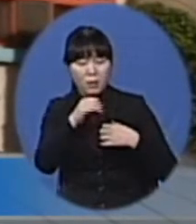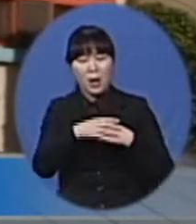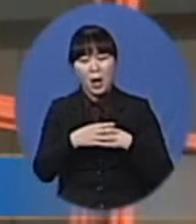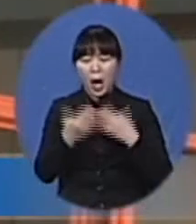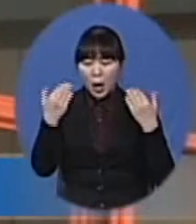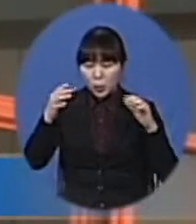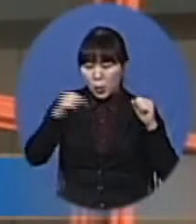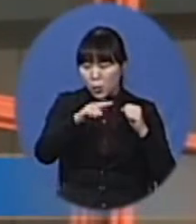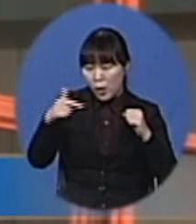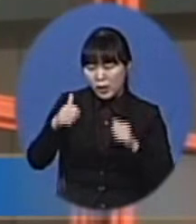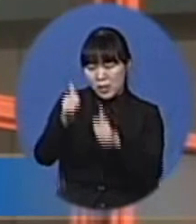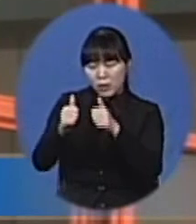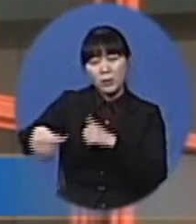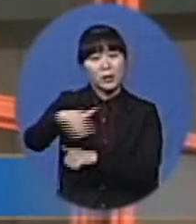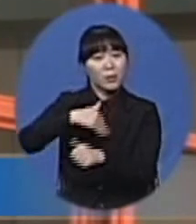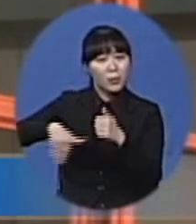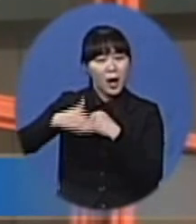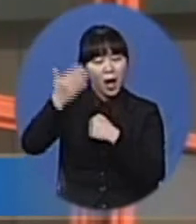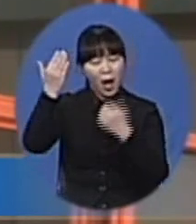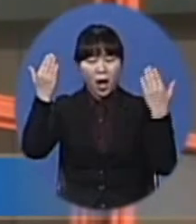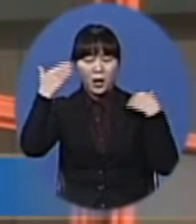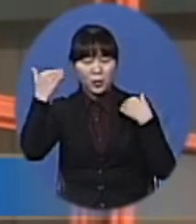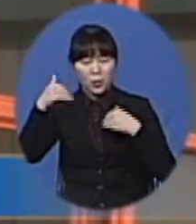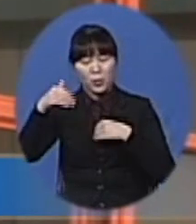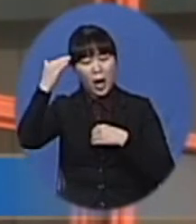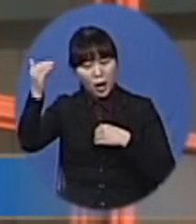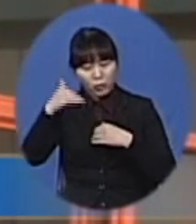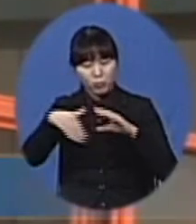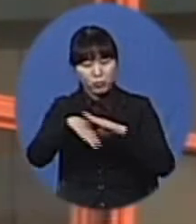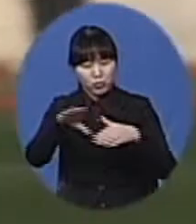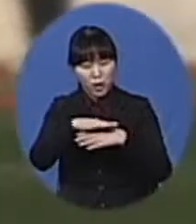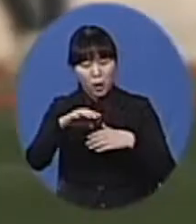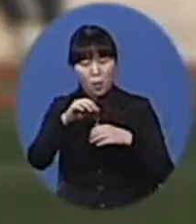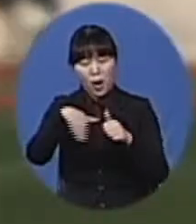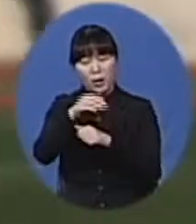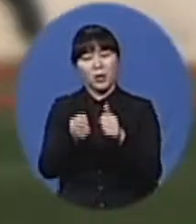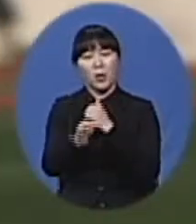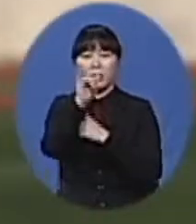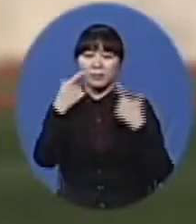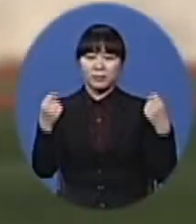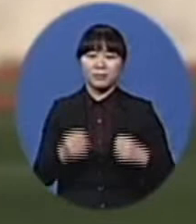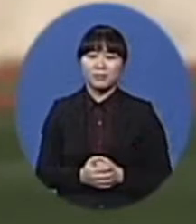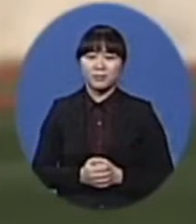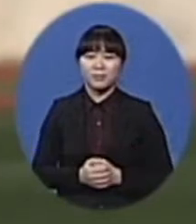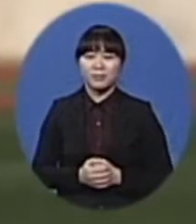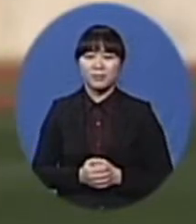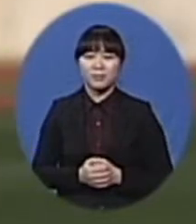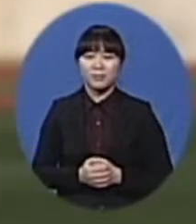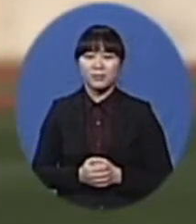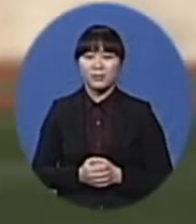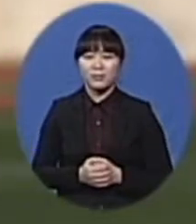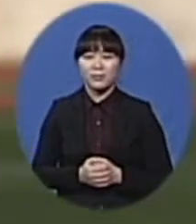위주의 경쟁적 학교 환경 등 한국의 문화와 환경을 반영하는 것으로 보인다고 설명했습니다. 복지TV